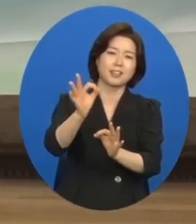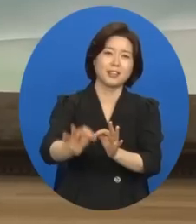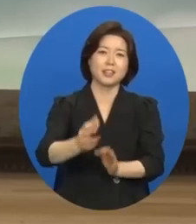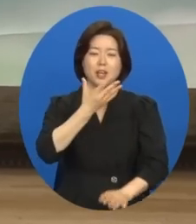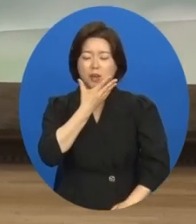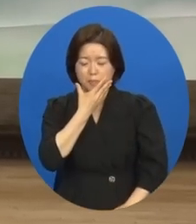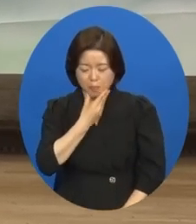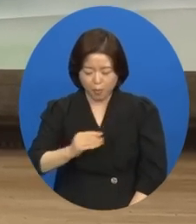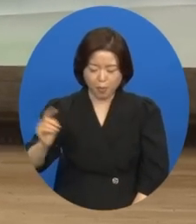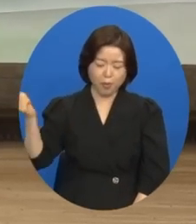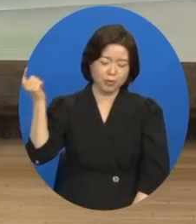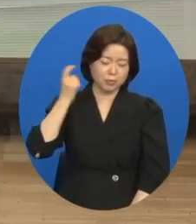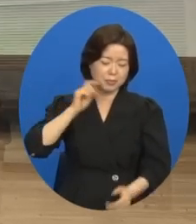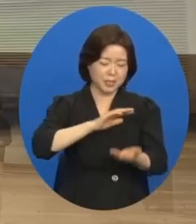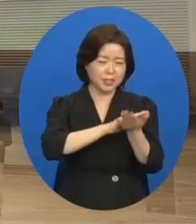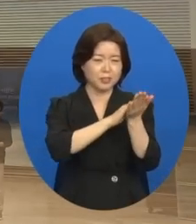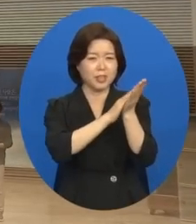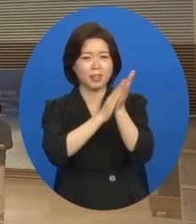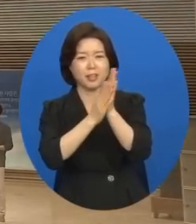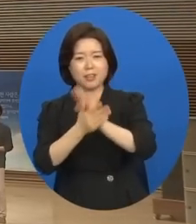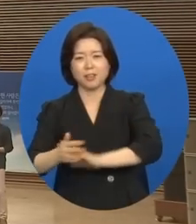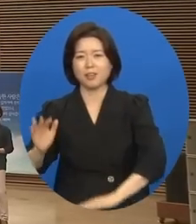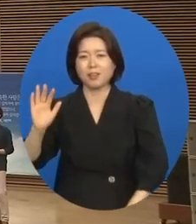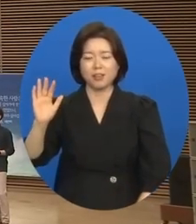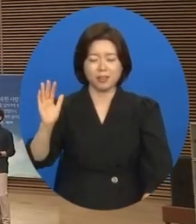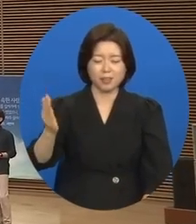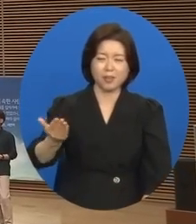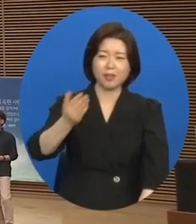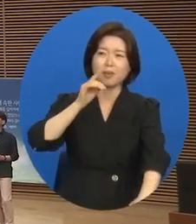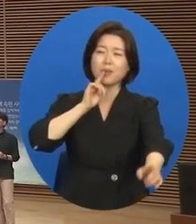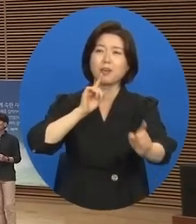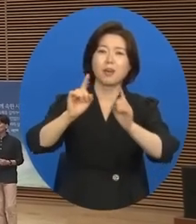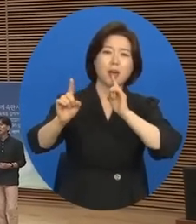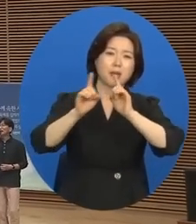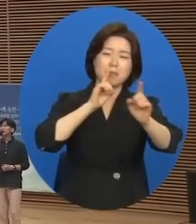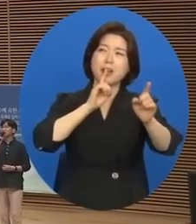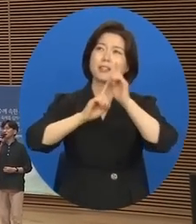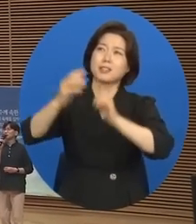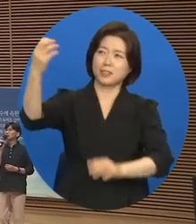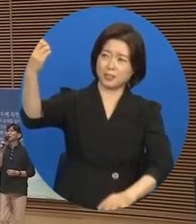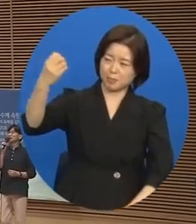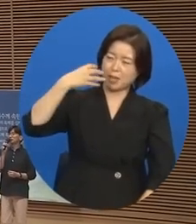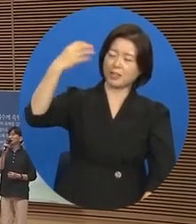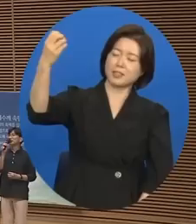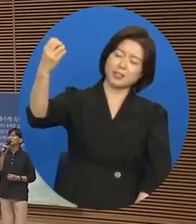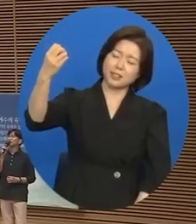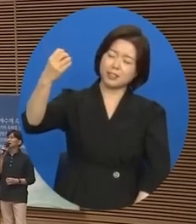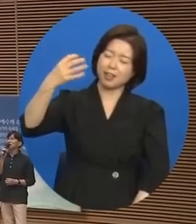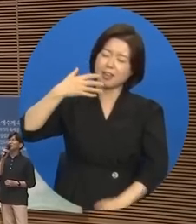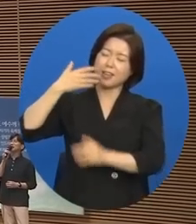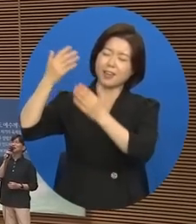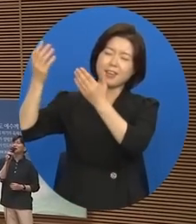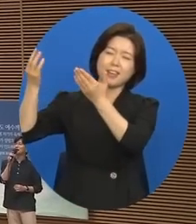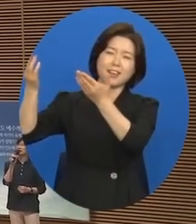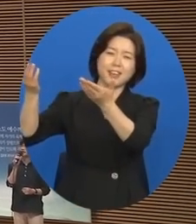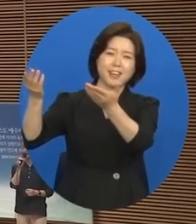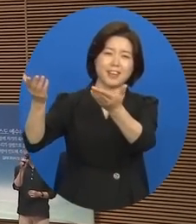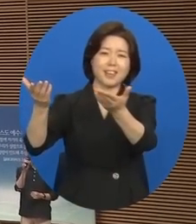말씀 말씀하시네.